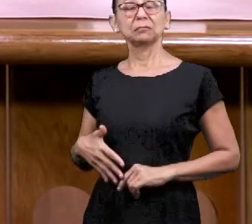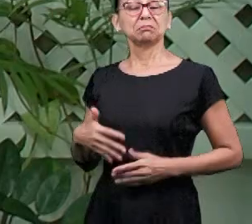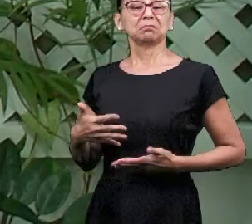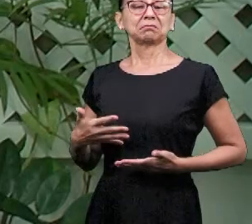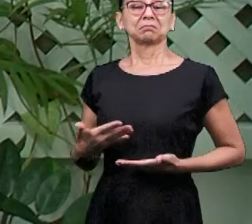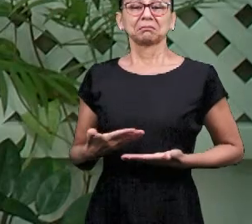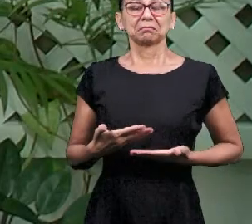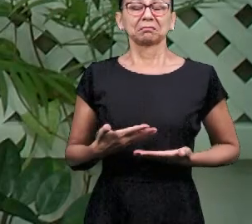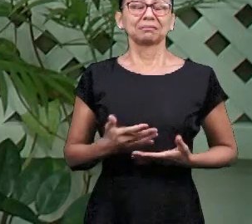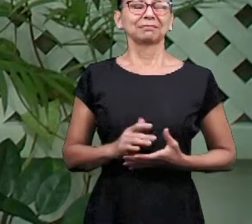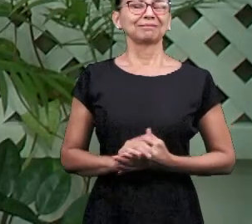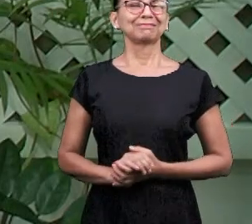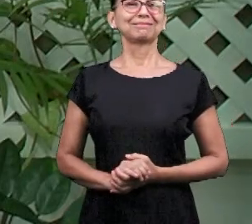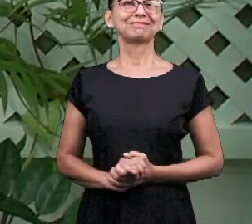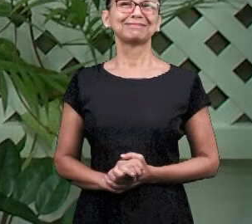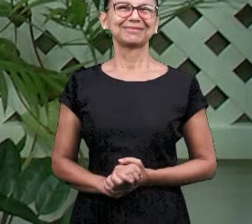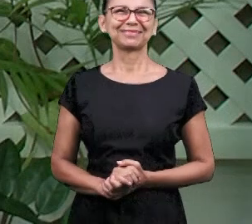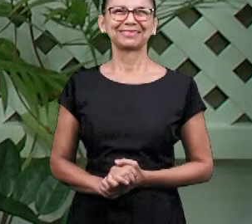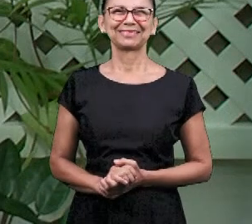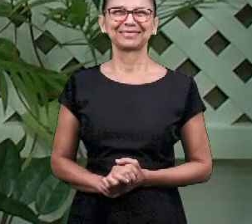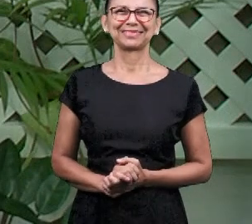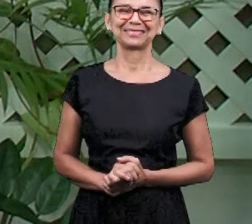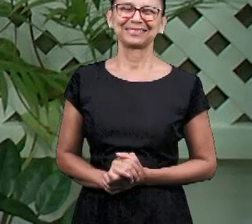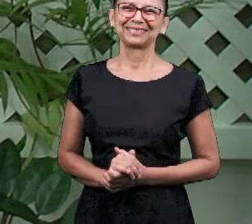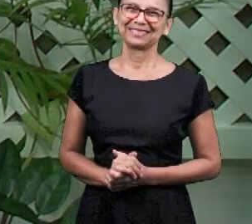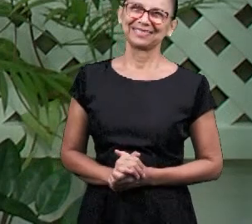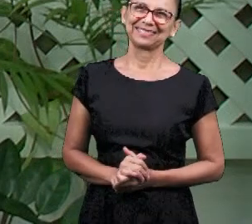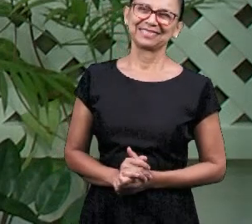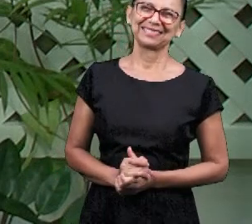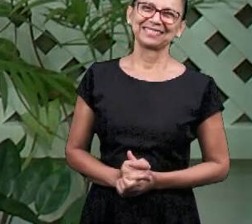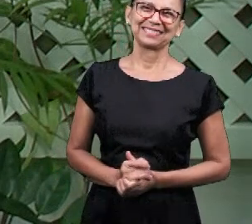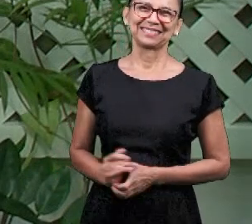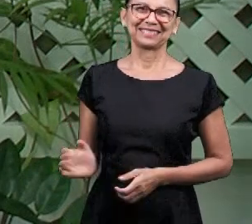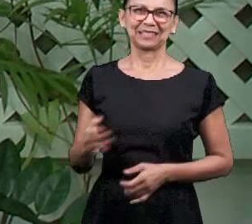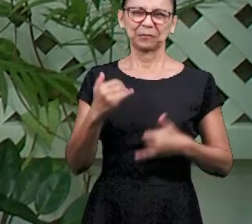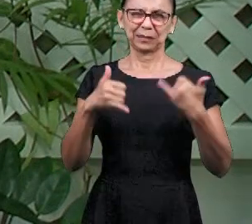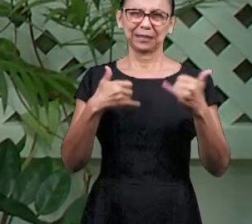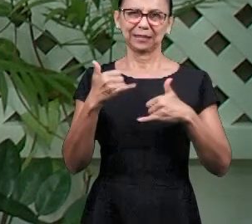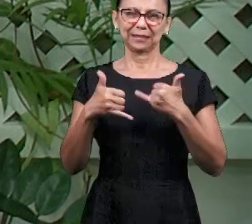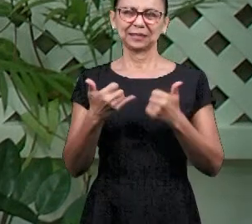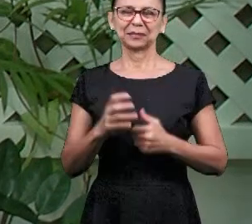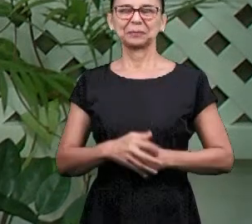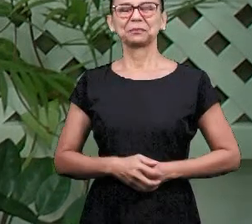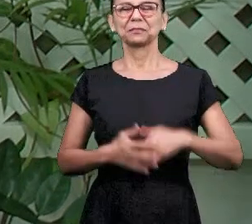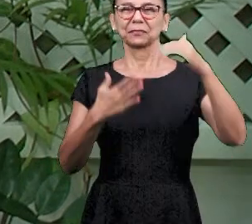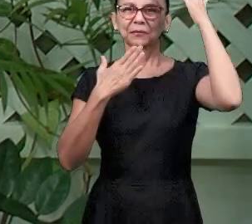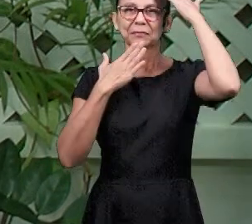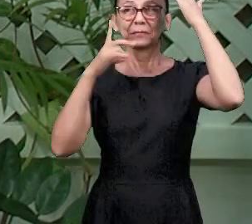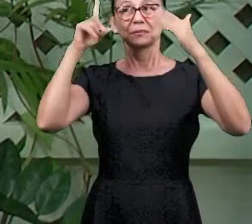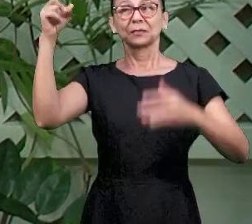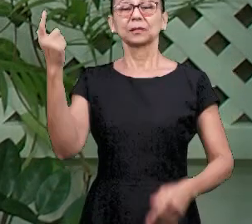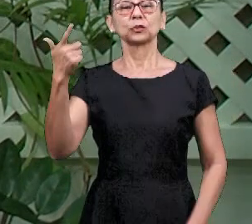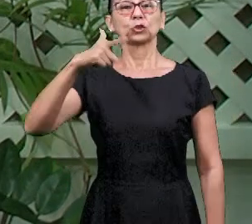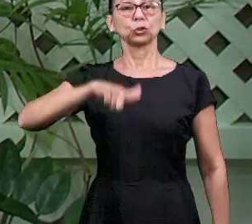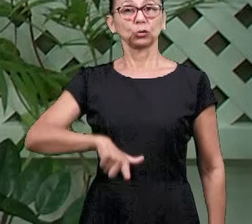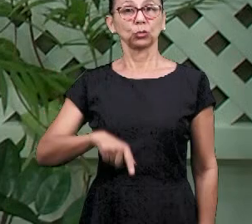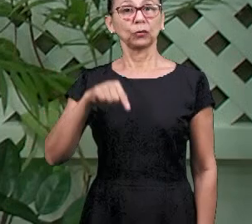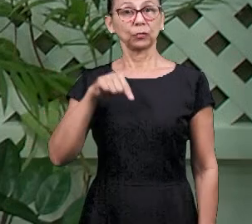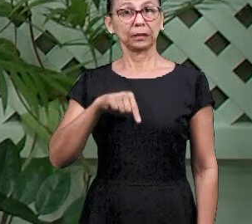faire une petite coiffure ici, une petite coiffure,